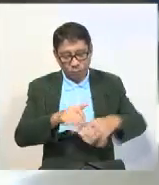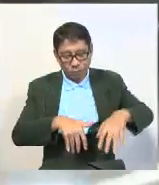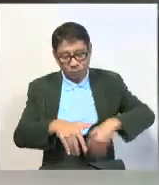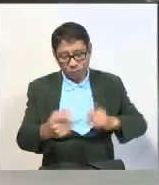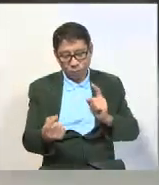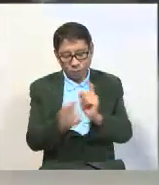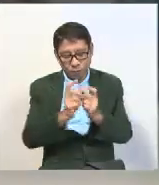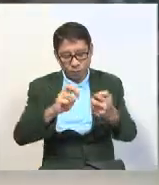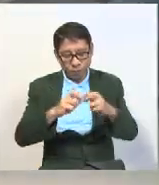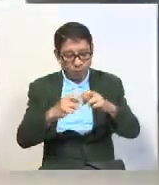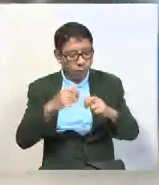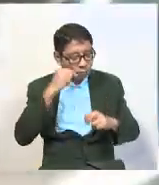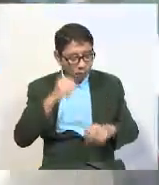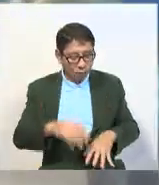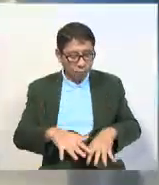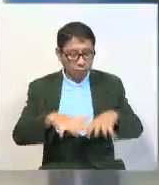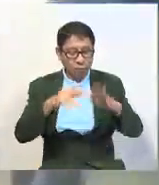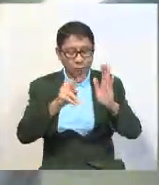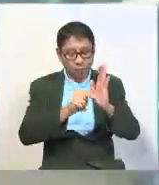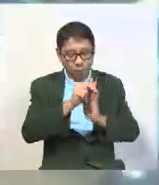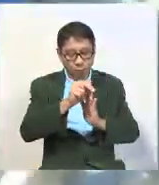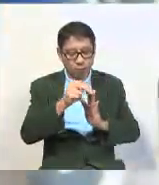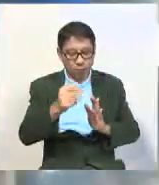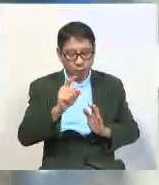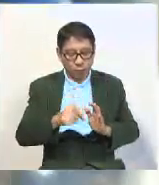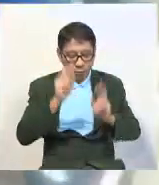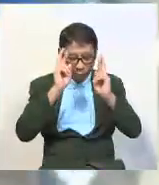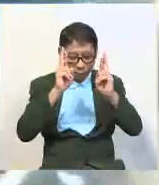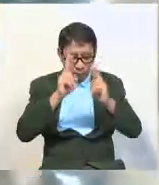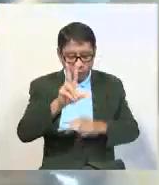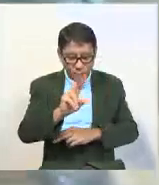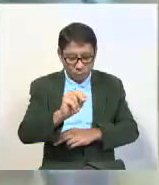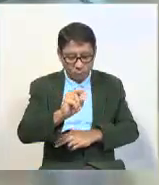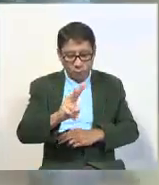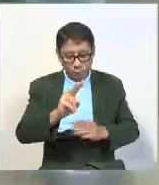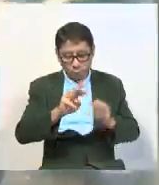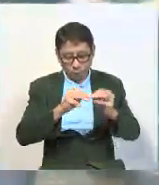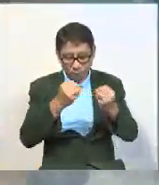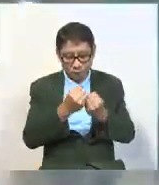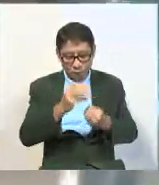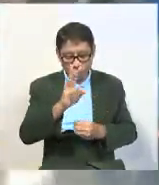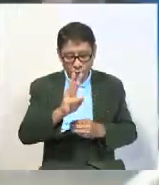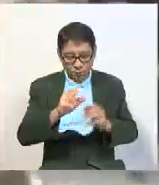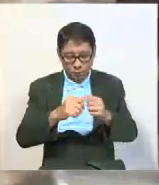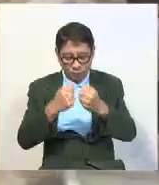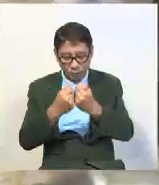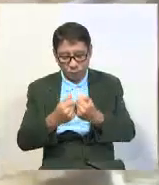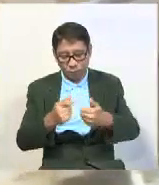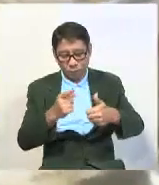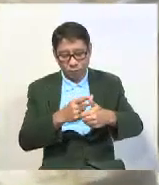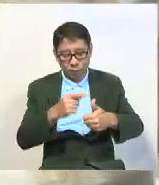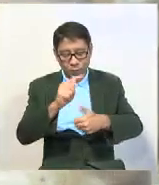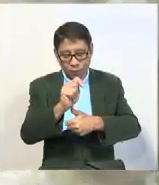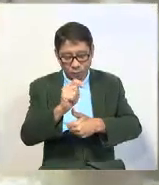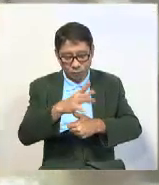าชนผู้ประสบอุทกภัยซึ่งจังหวัดน่านยังคงต้องเฝ้าระวัง32หมู่บ้านในพื้นที่6อำเภอนะคะได้แก่อำเ